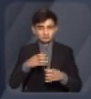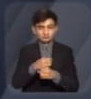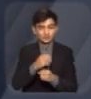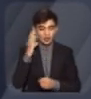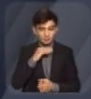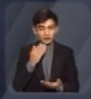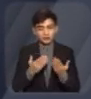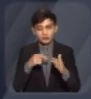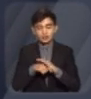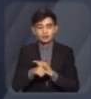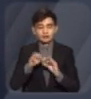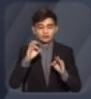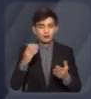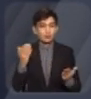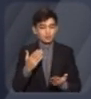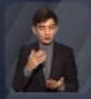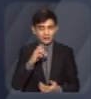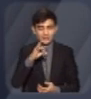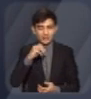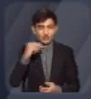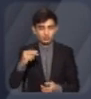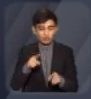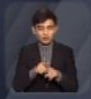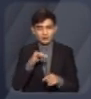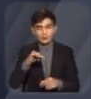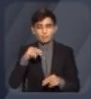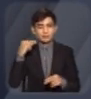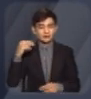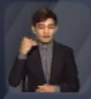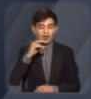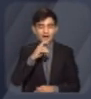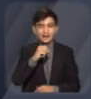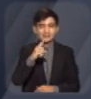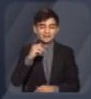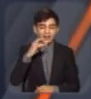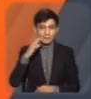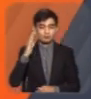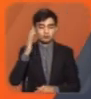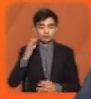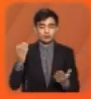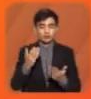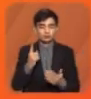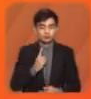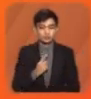для чиновников идет речь? Что такое кадровый президентский резерв и какое будущее его ждет?